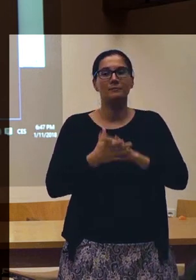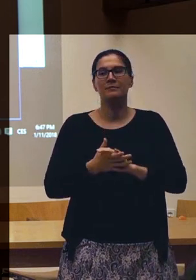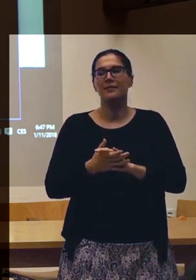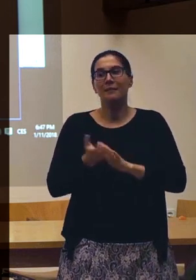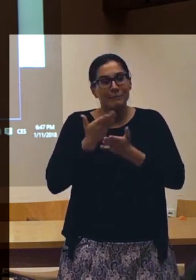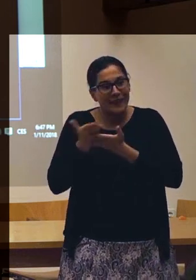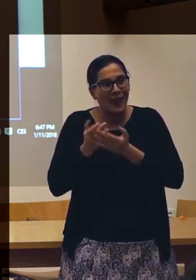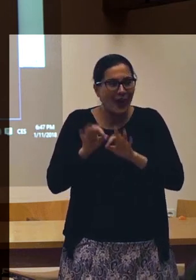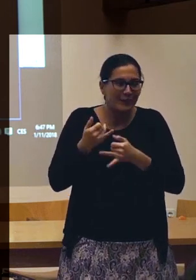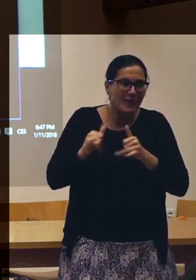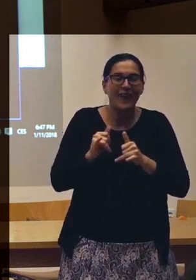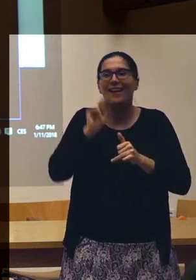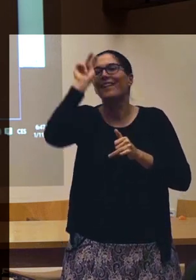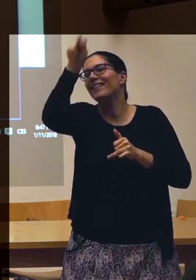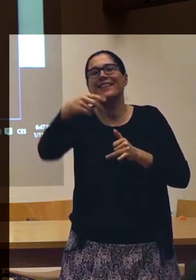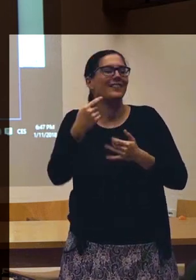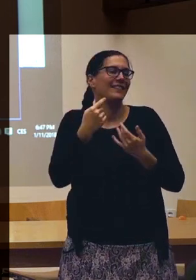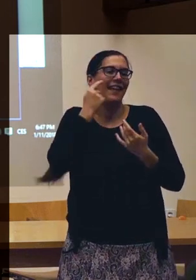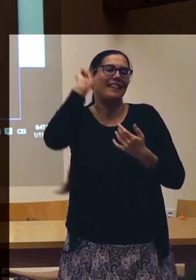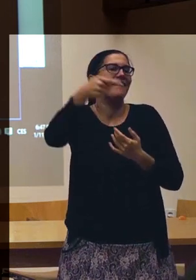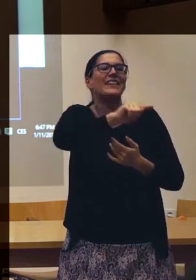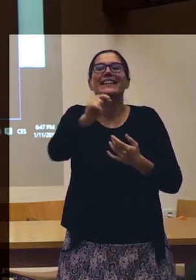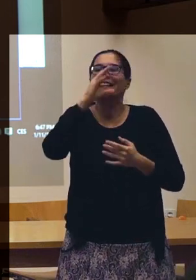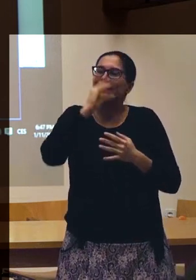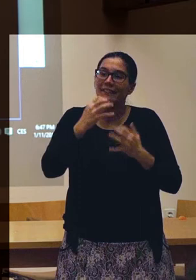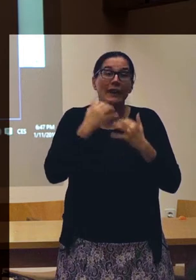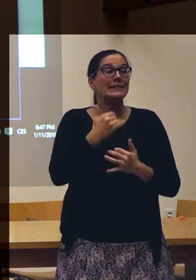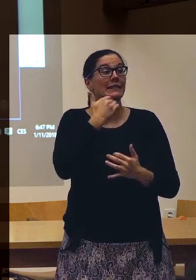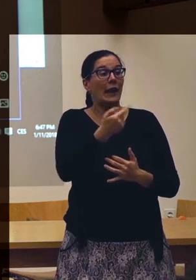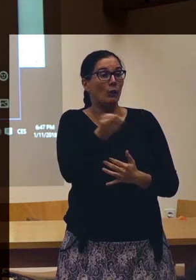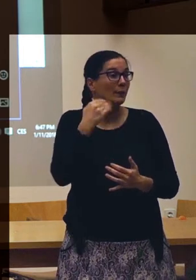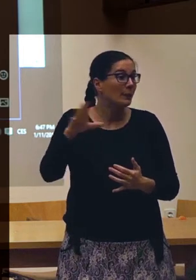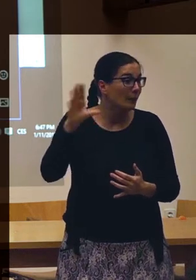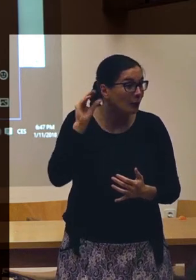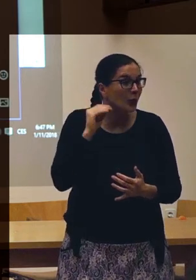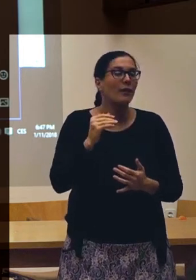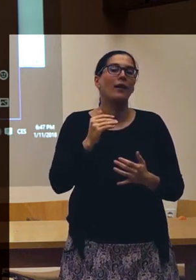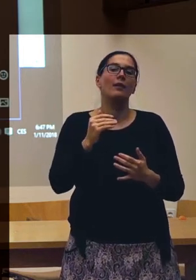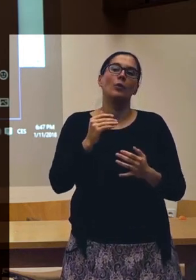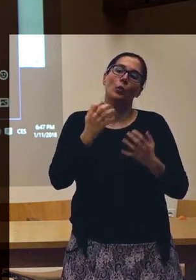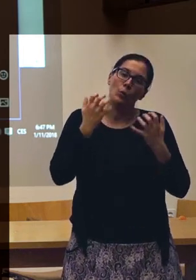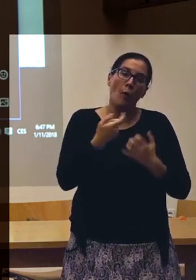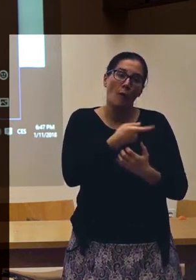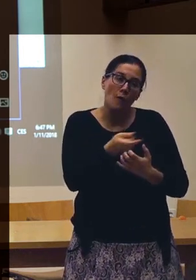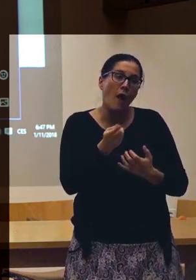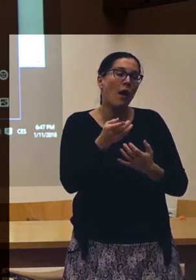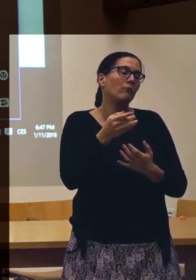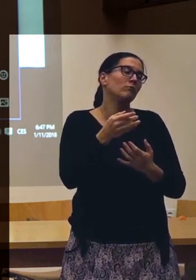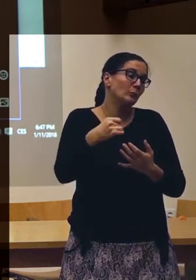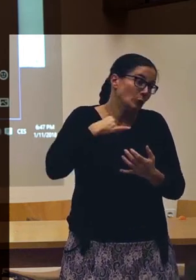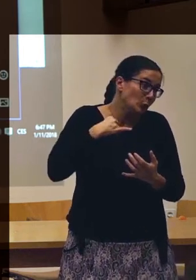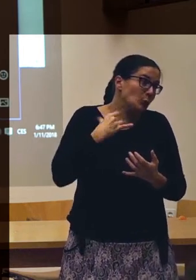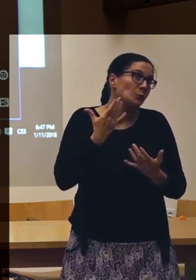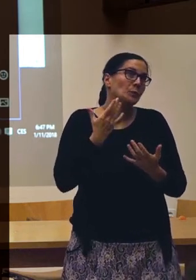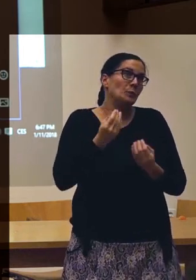black square. Thank you everyone who was listening to me, and I hope you get some answers. And thank you so much for